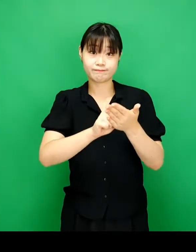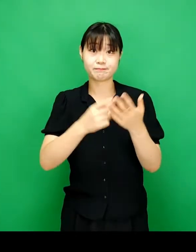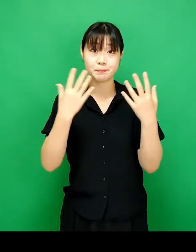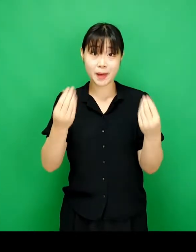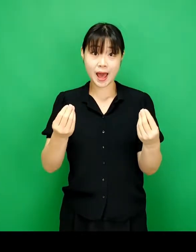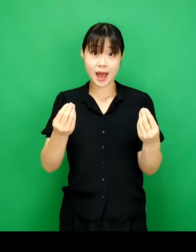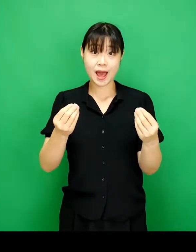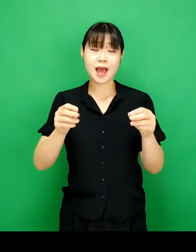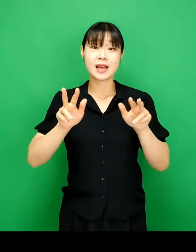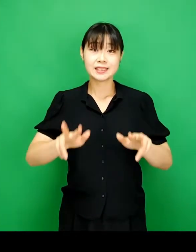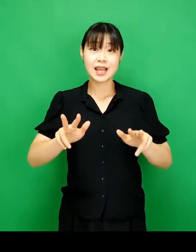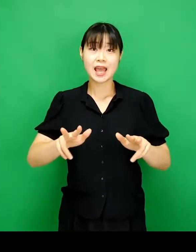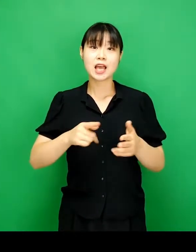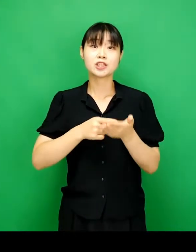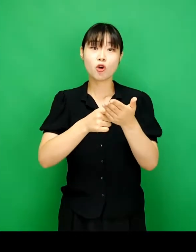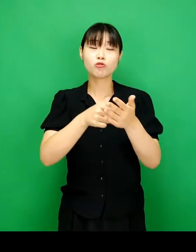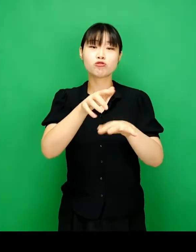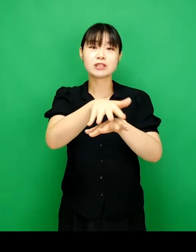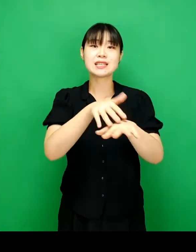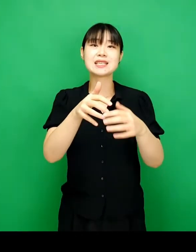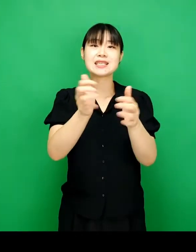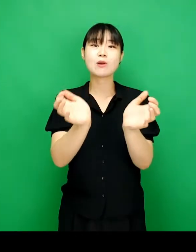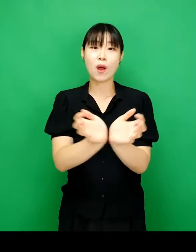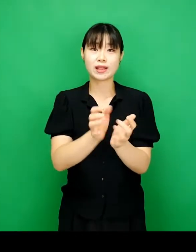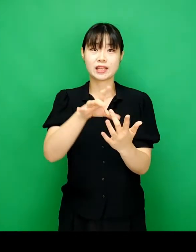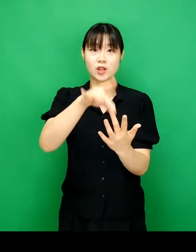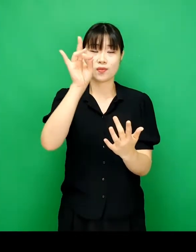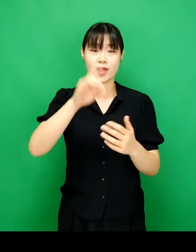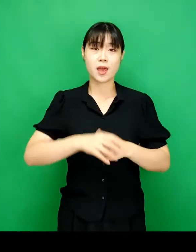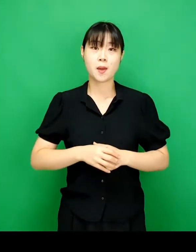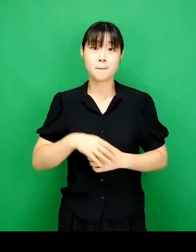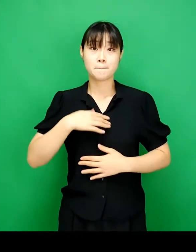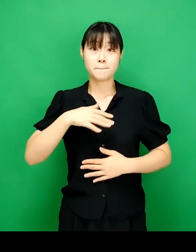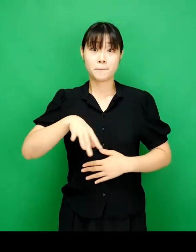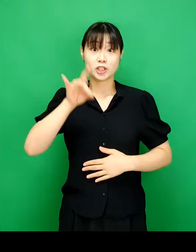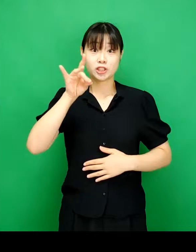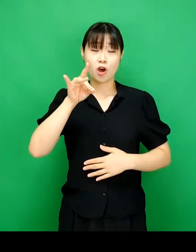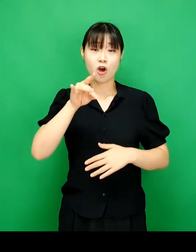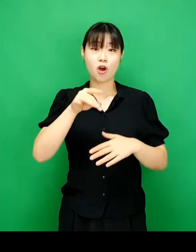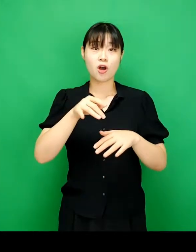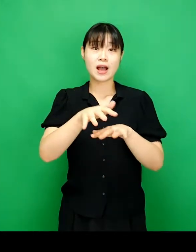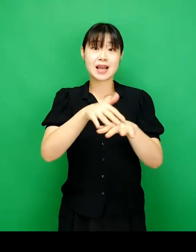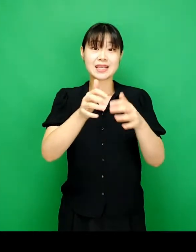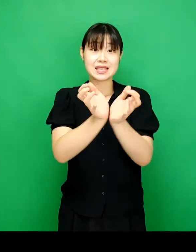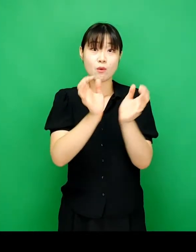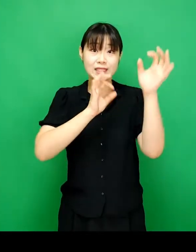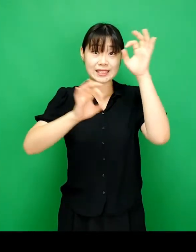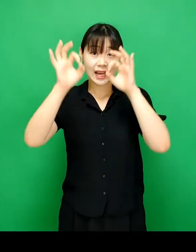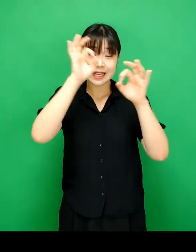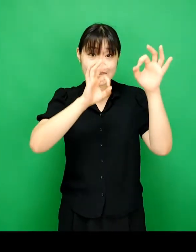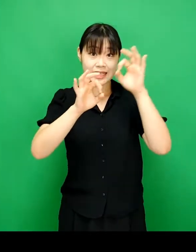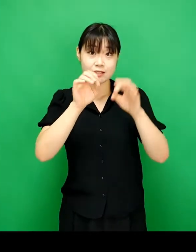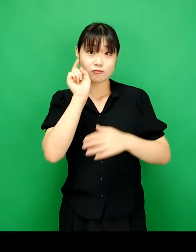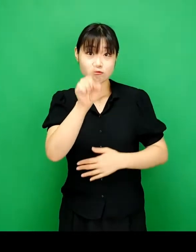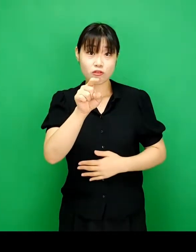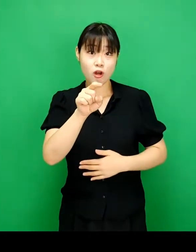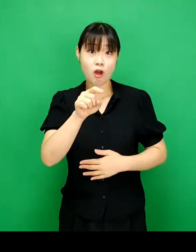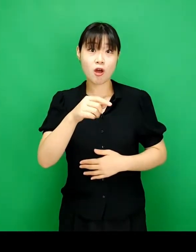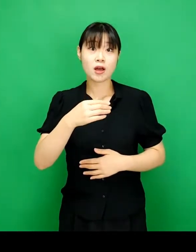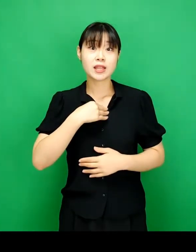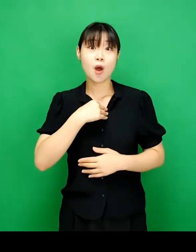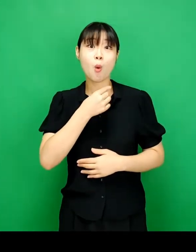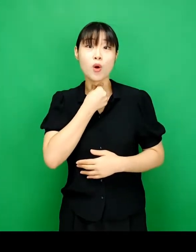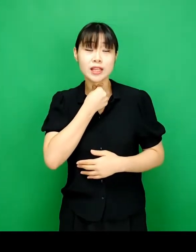청구 내용을 작성했다면 이제 청구 기관을 선택합니다. 우선 기관 찾기를 클릭해